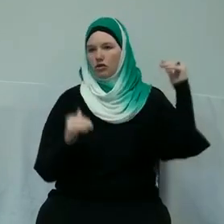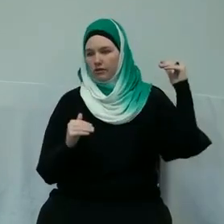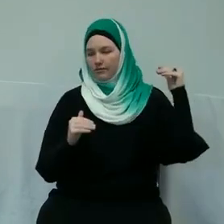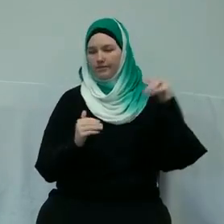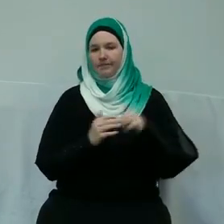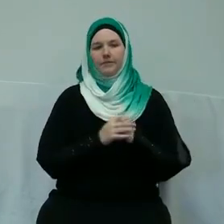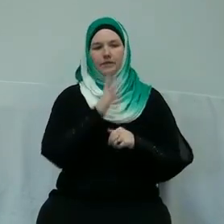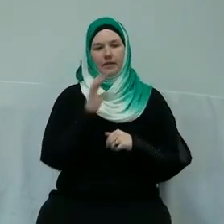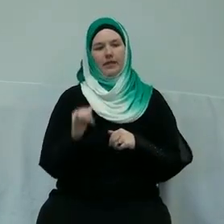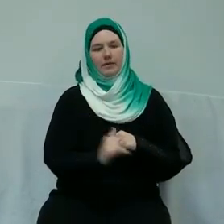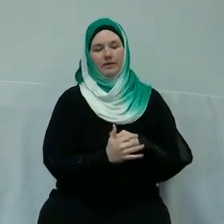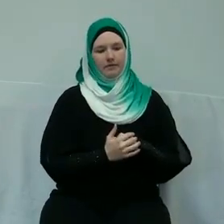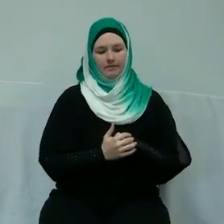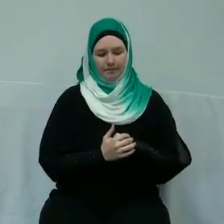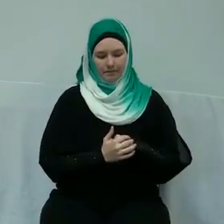لَظُلْمٌ